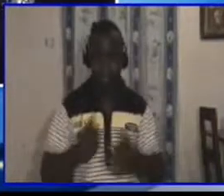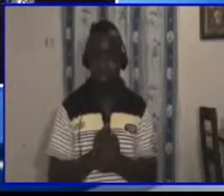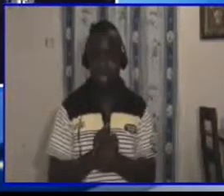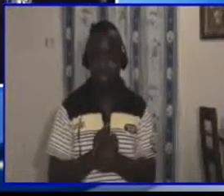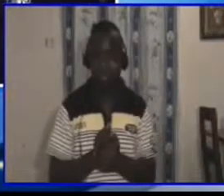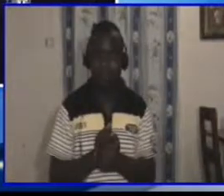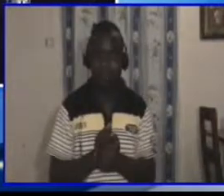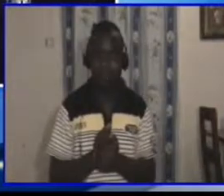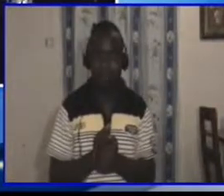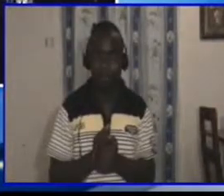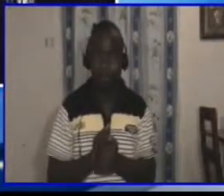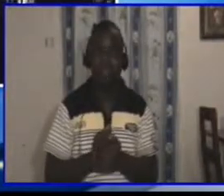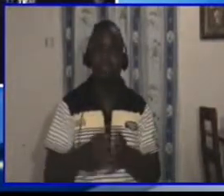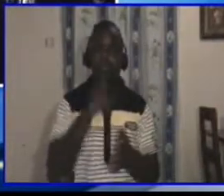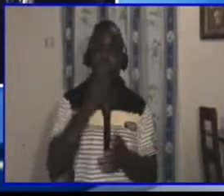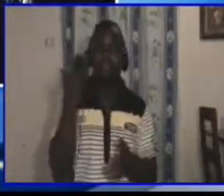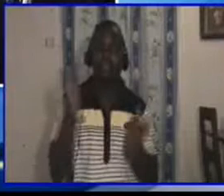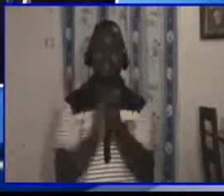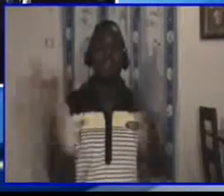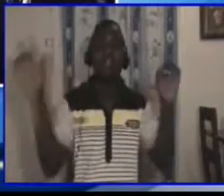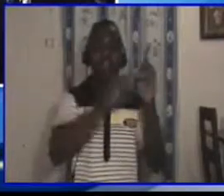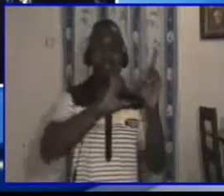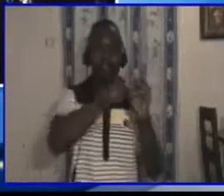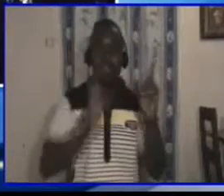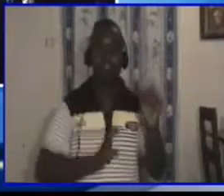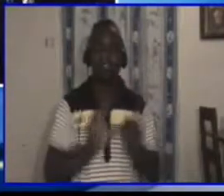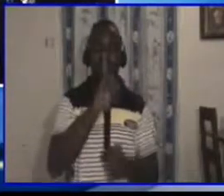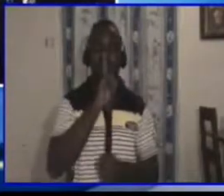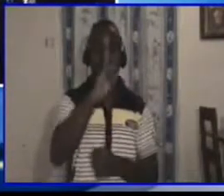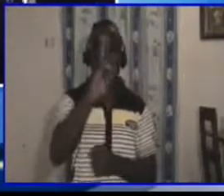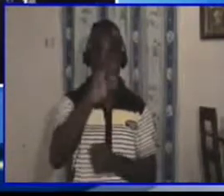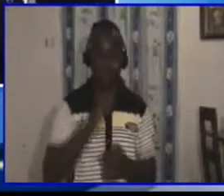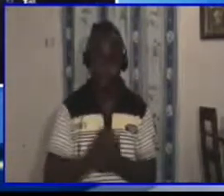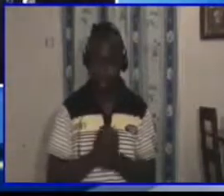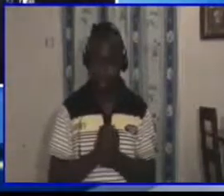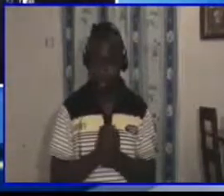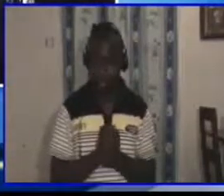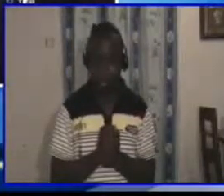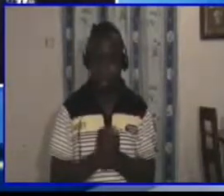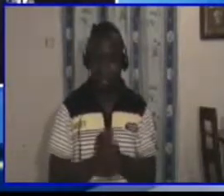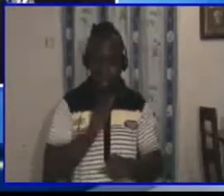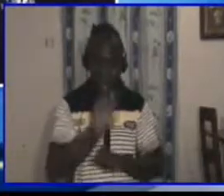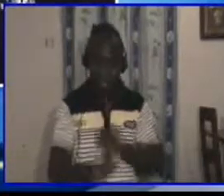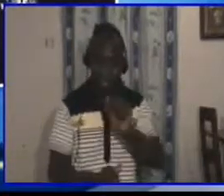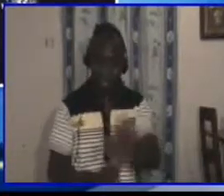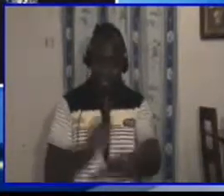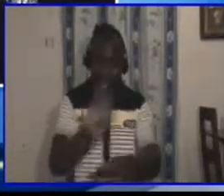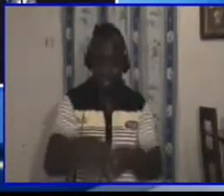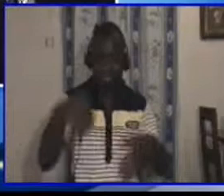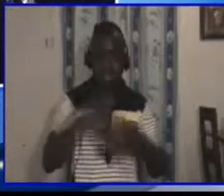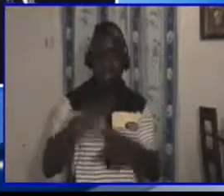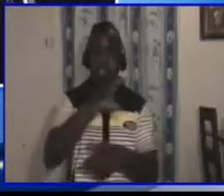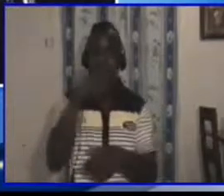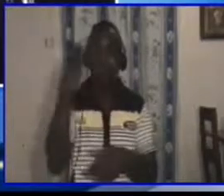colui che noi conosciamo come nostro salvatore era il